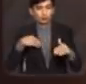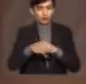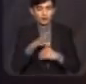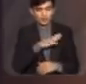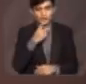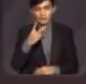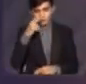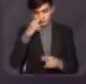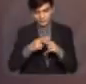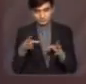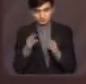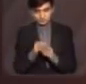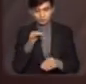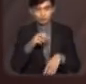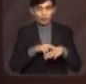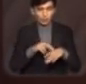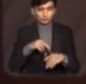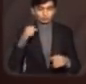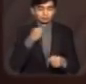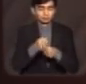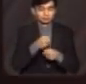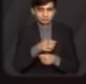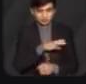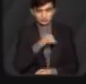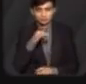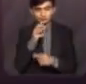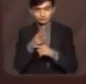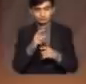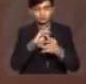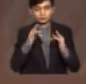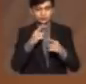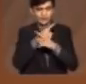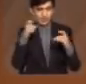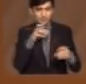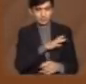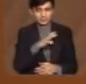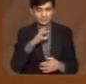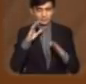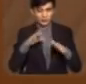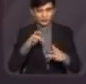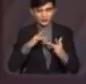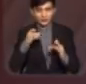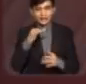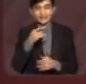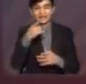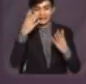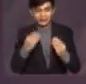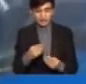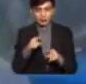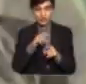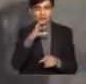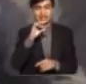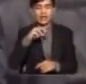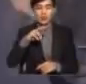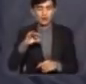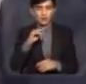с двумя братьями они напали на полицейских и избили их видео с асцендентом распространилась в соцсетях в этот же день в селе масанчи кордой